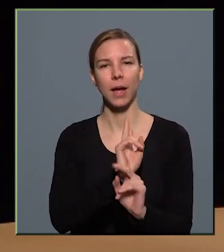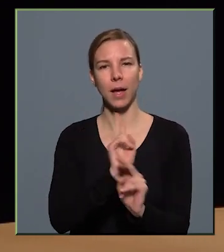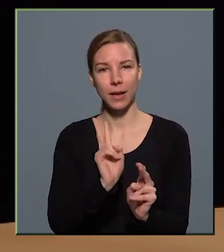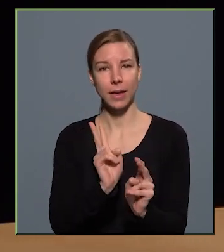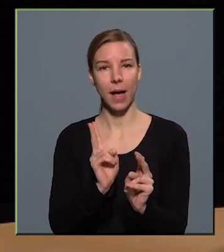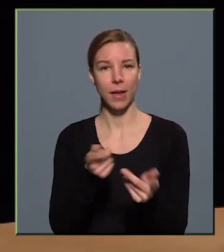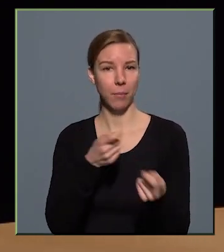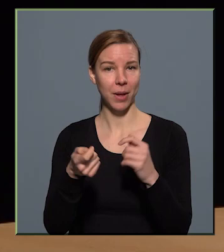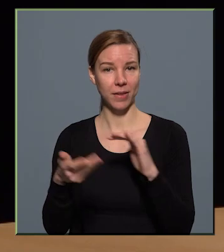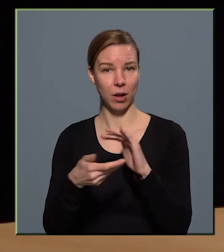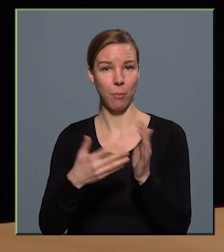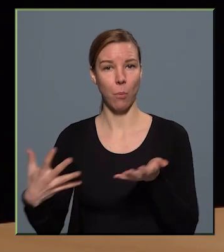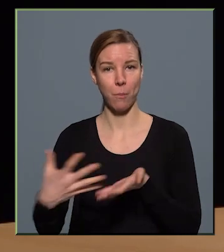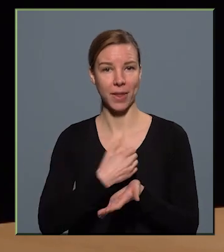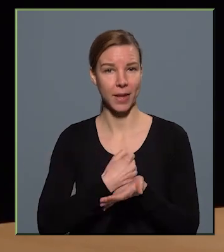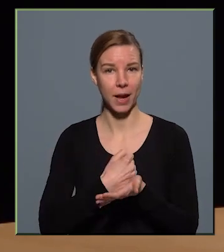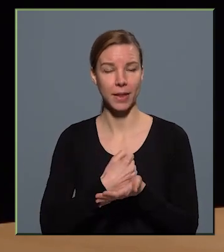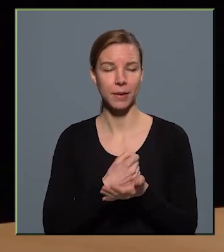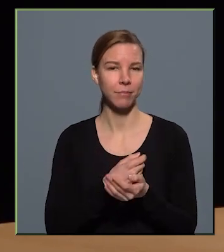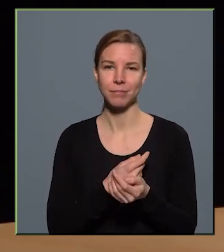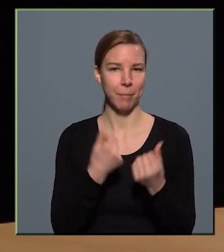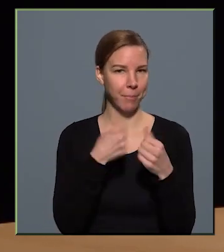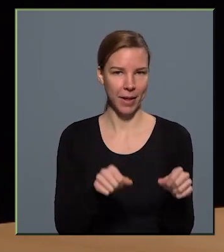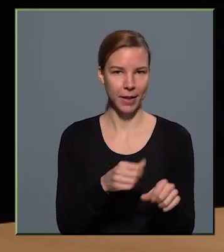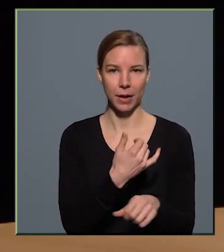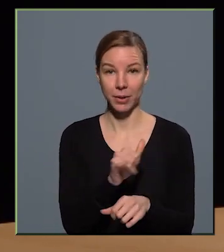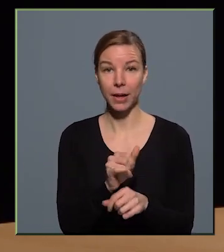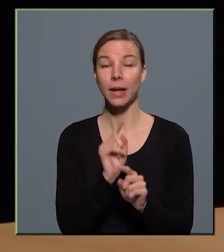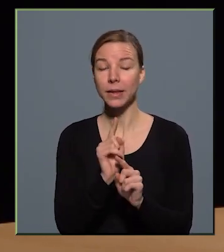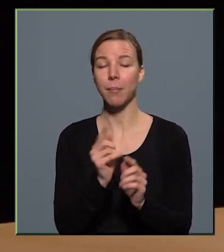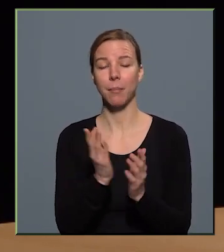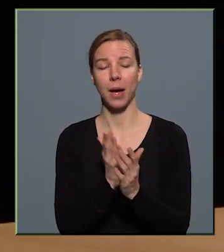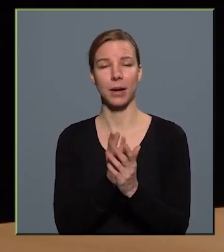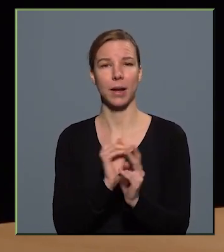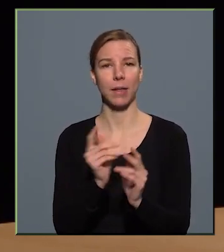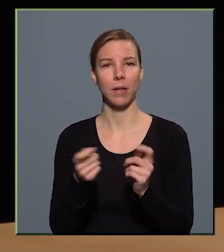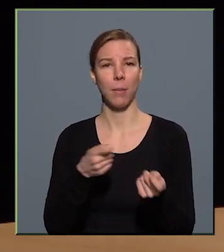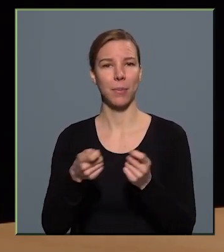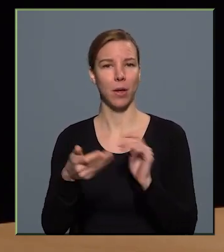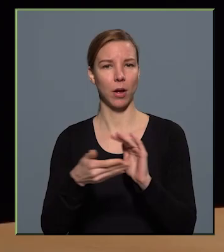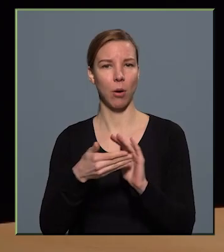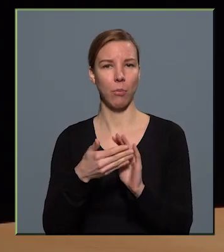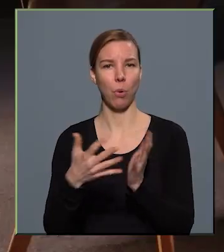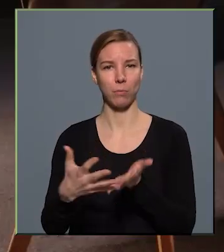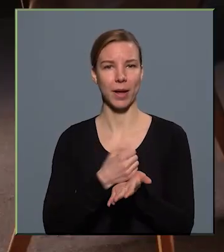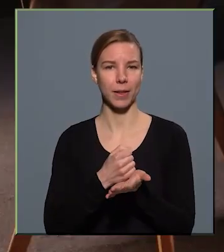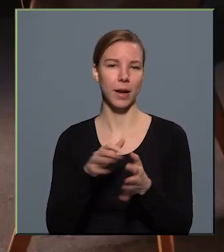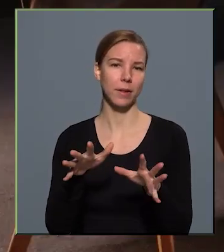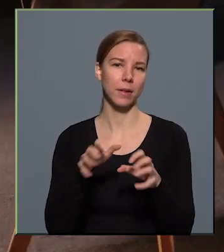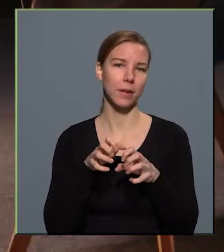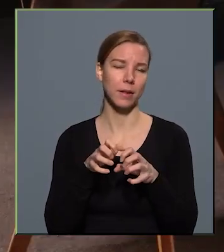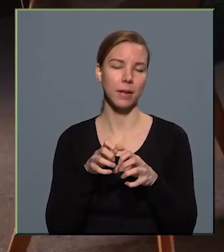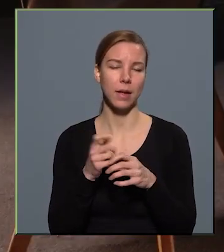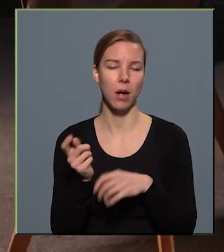beszerezni, különböző lépcsőfokokban, tehát nem egyszerre mindenkinek, de piaci alapon kellett megszerezni az energiát, és ez egy óriási változás volt.